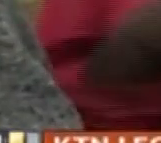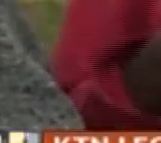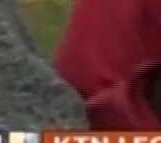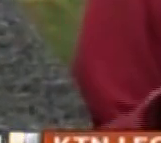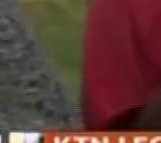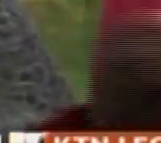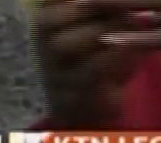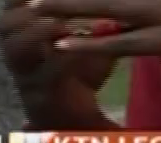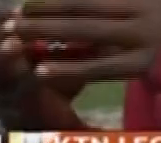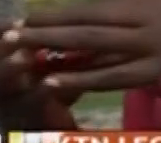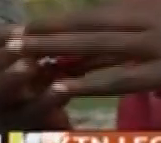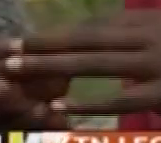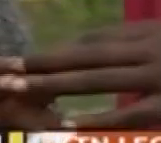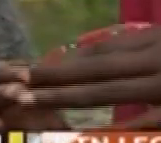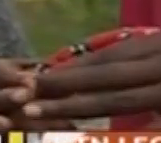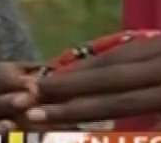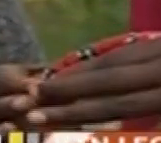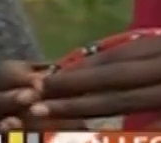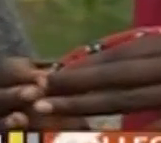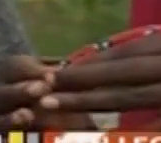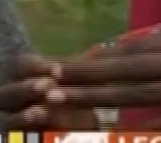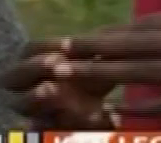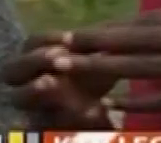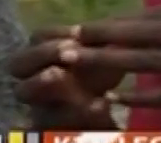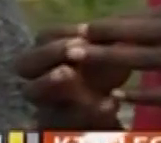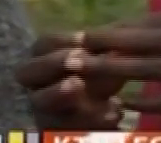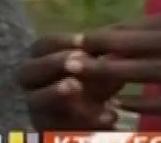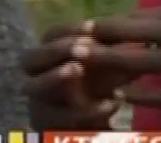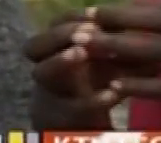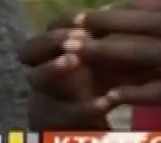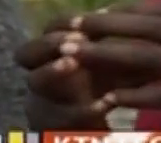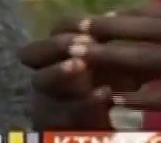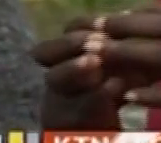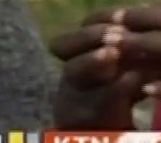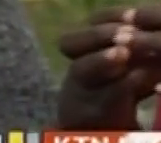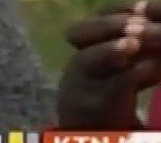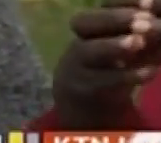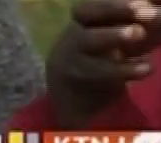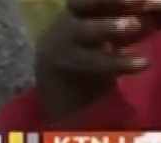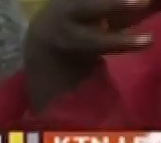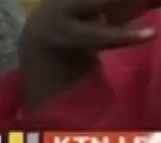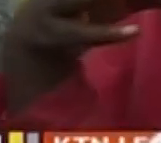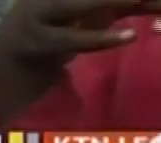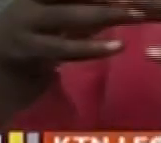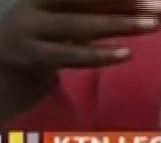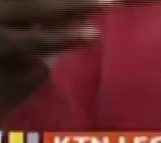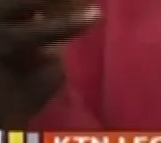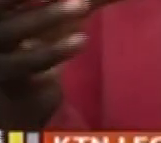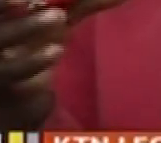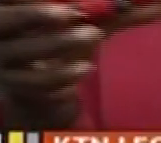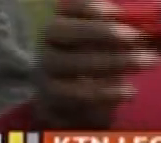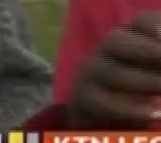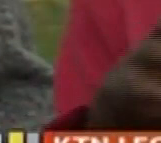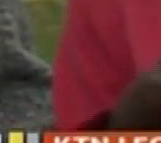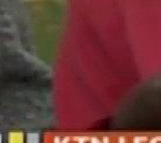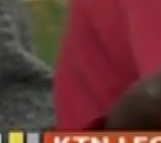you are wasting money educating your mad child. Then I saw my mother crying. What is